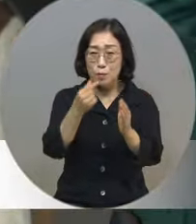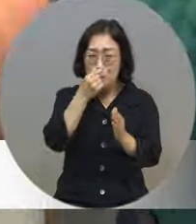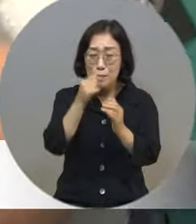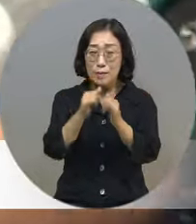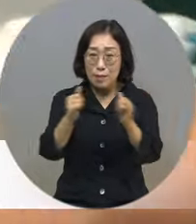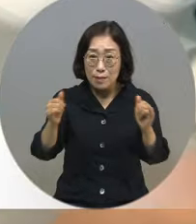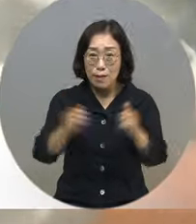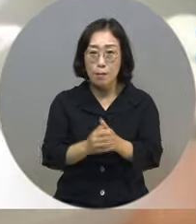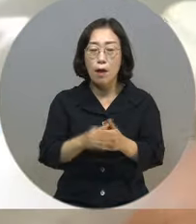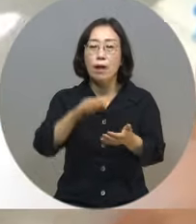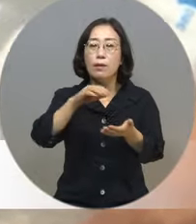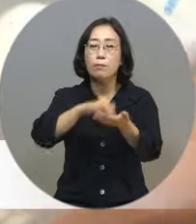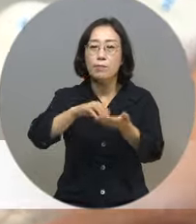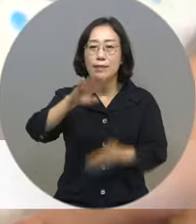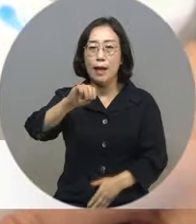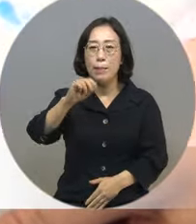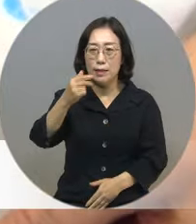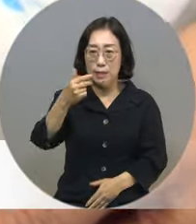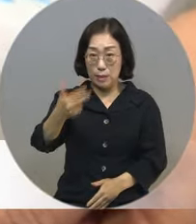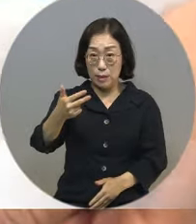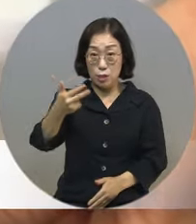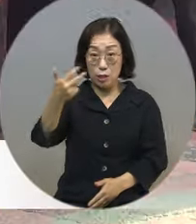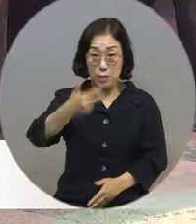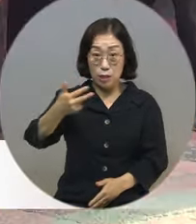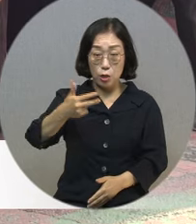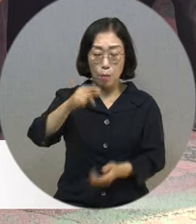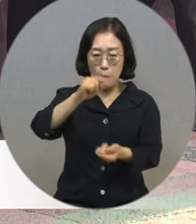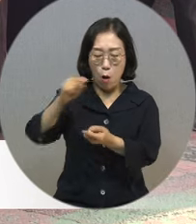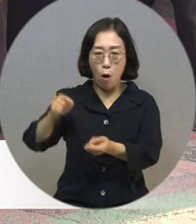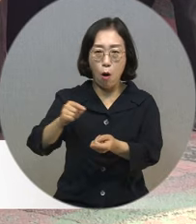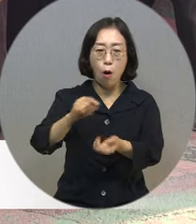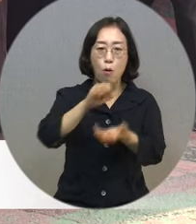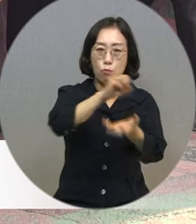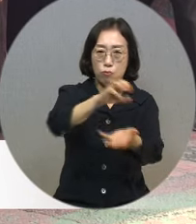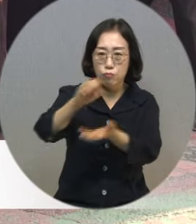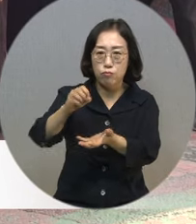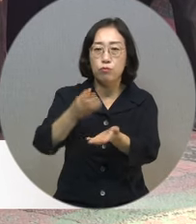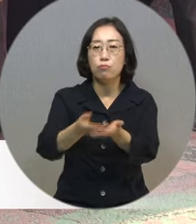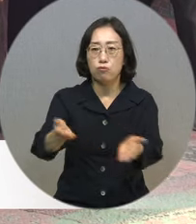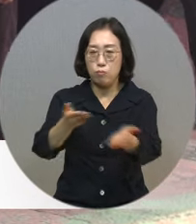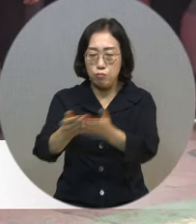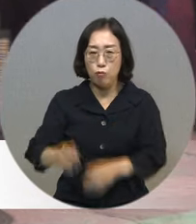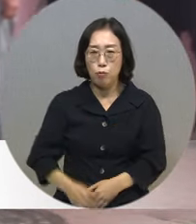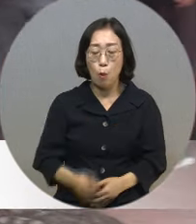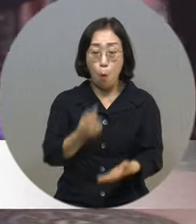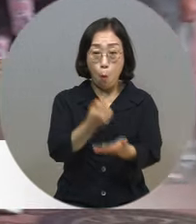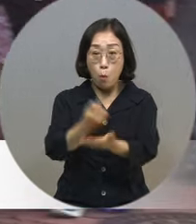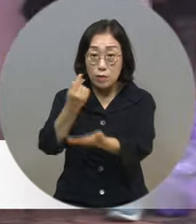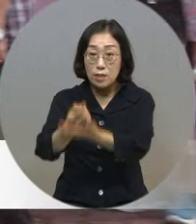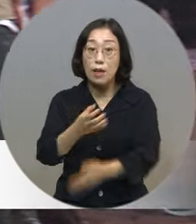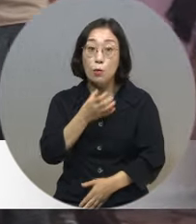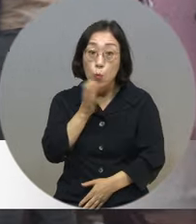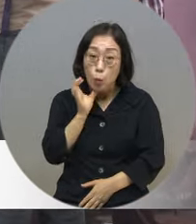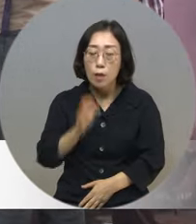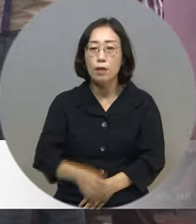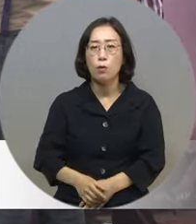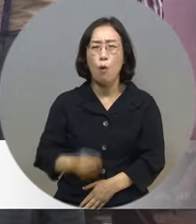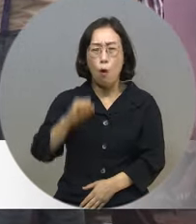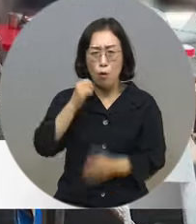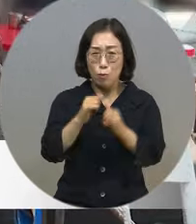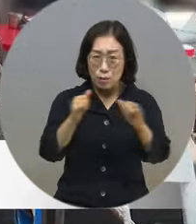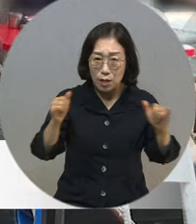병을 지급했습니다 또 독거 중중 장애인 등에게 제공하고자 6월과 7월 소방 재난 본부와